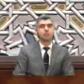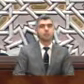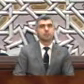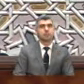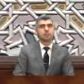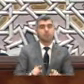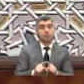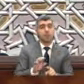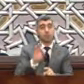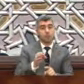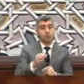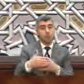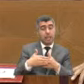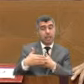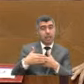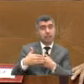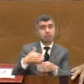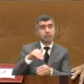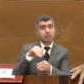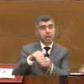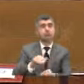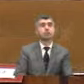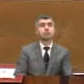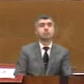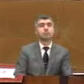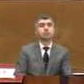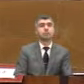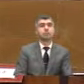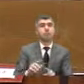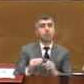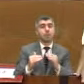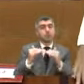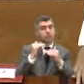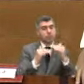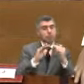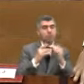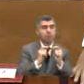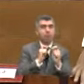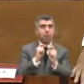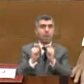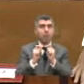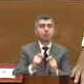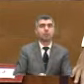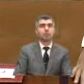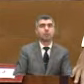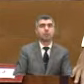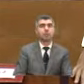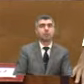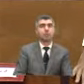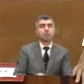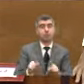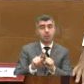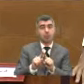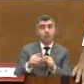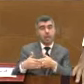نتفهم مع قرب انتخابات كتكون شويه ديال النقاش، لكن هناك فرق بين الشعبوية والقرب